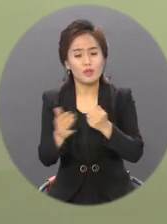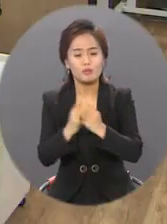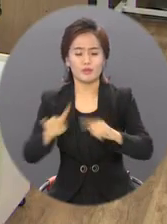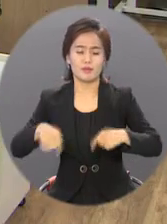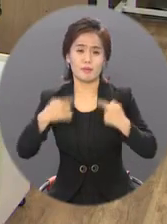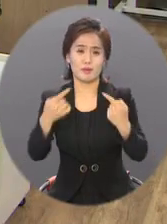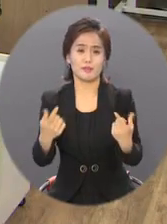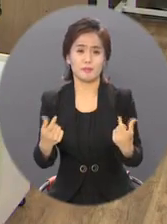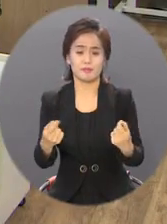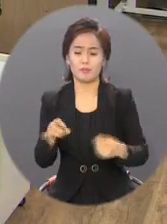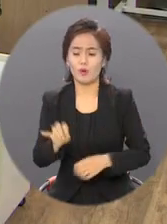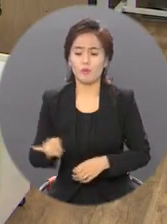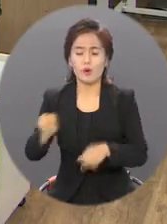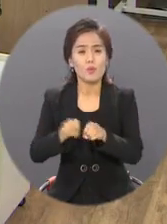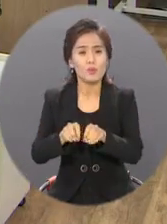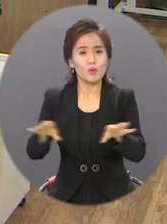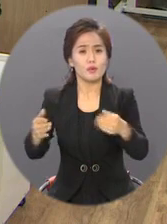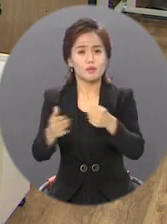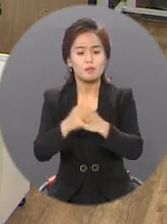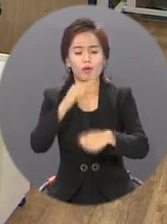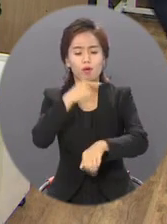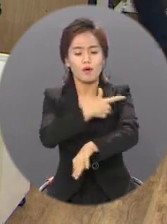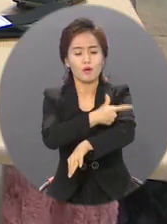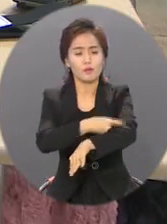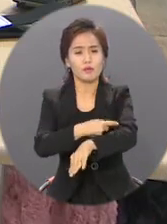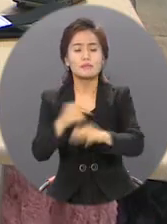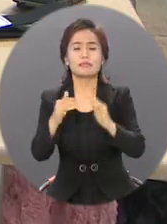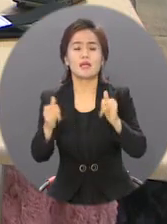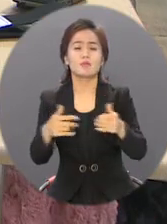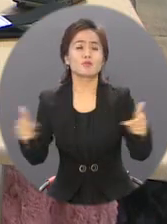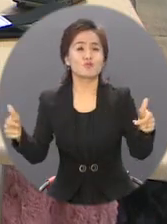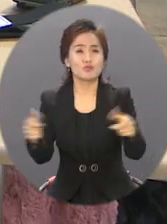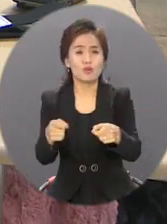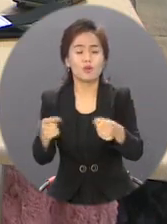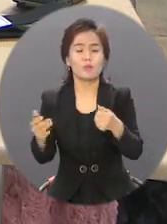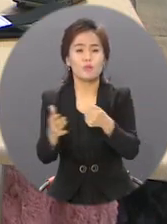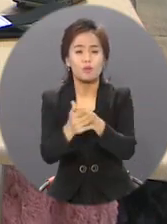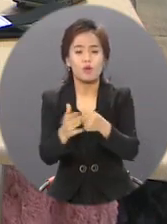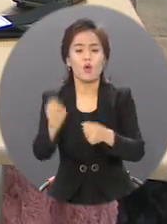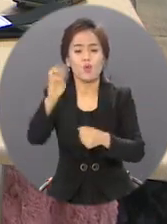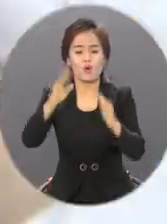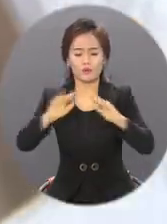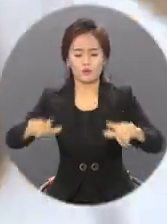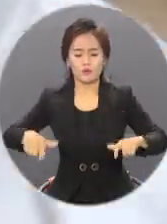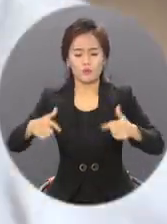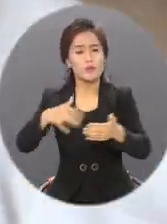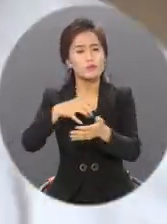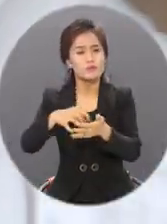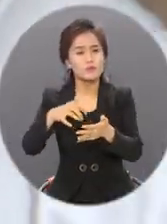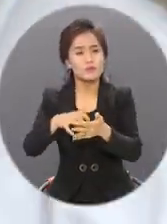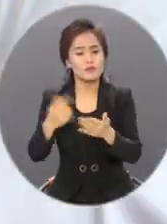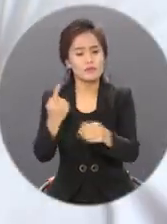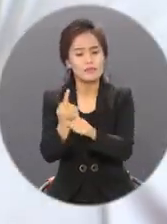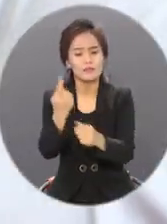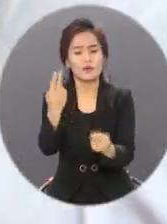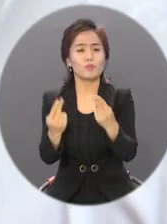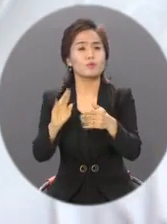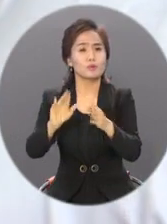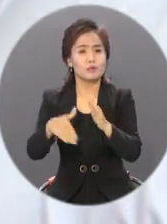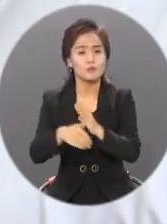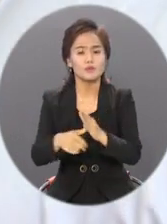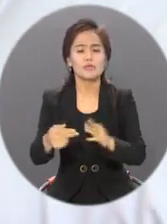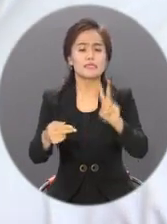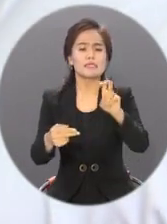되었습니다 5 미크론 d 오행으로 한 날짜가 크게 줄면서 지난달 광주 전남의 헌혈자 수는 지난해 같은 기간의 비교했을 때